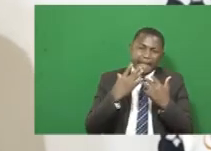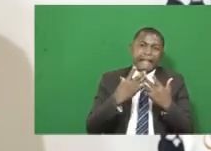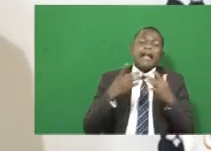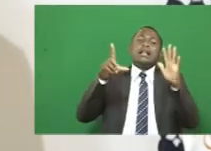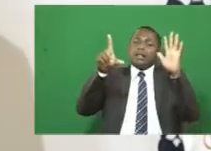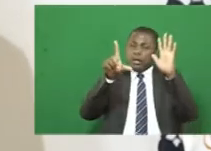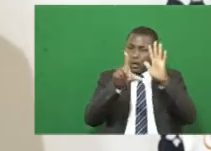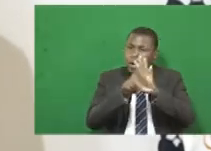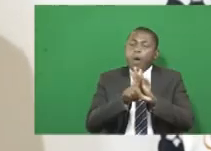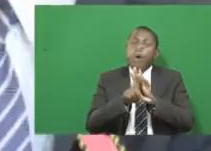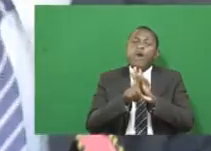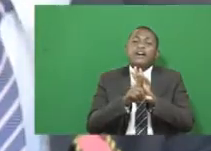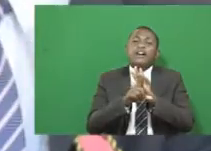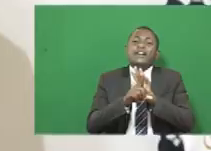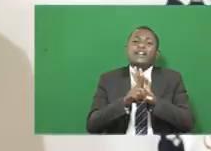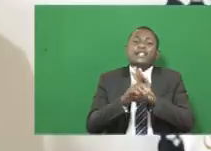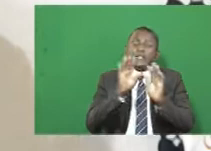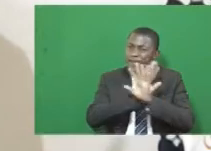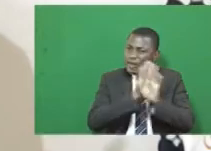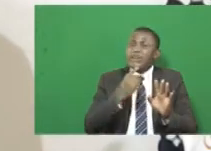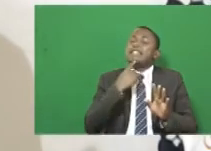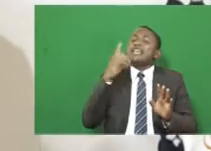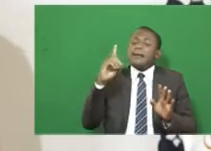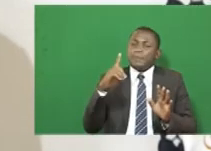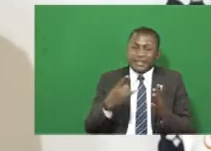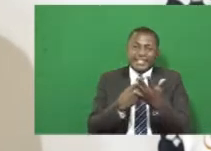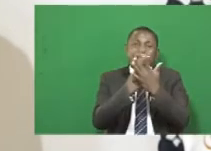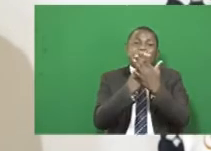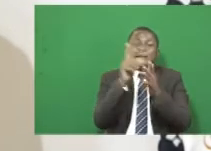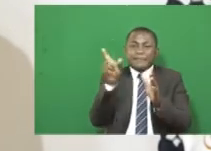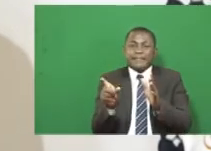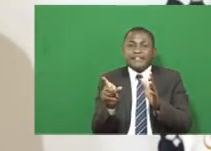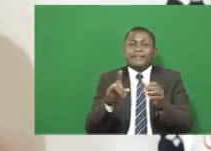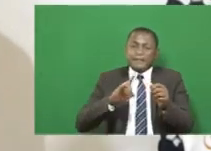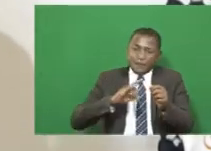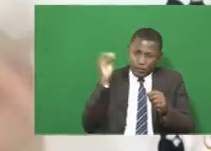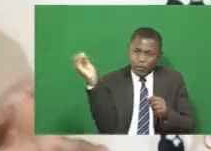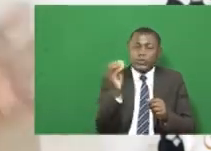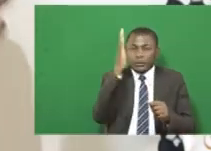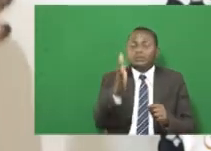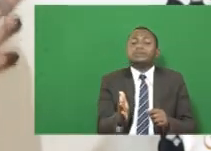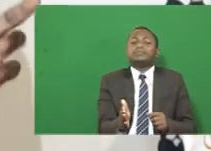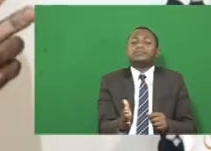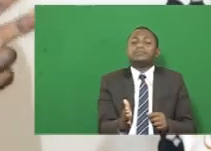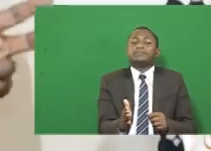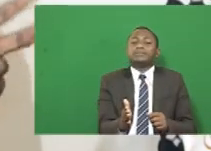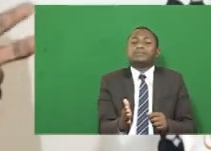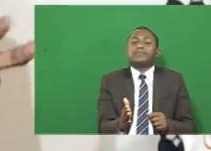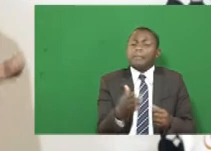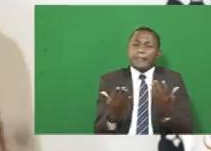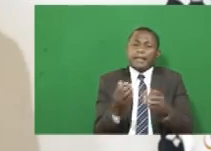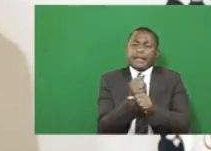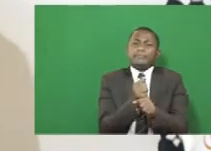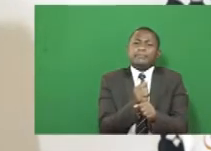simba rekururamisa munhu. Alright. Haugone kuita munhu mutsvene. Maybe tingaisa mamomo